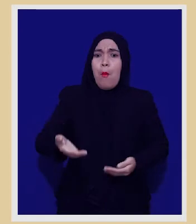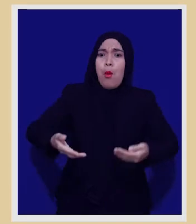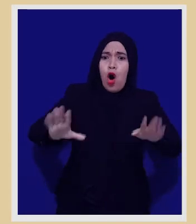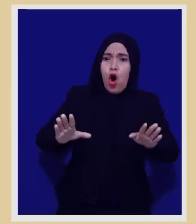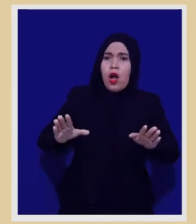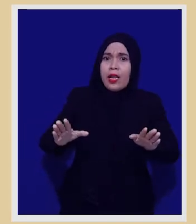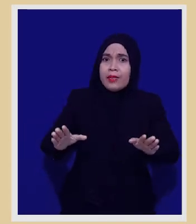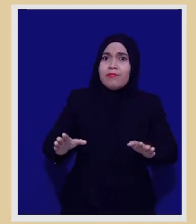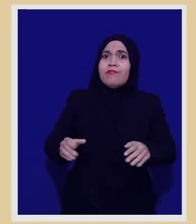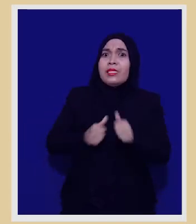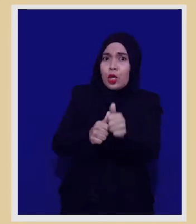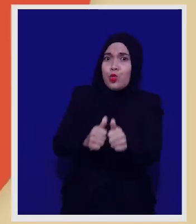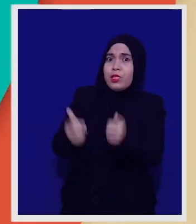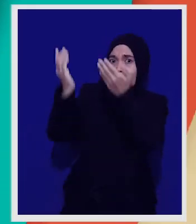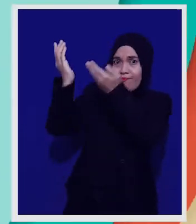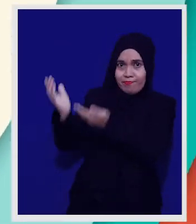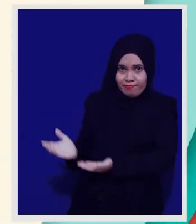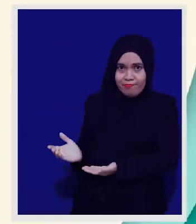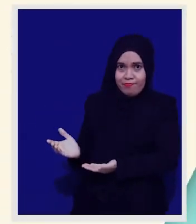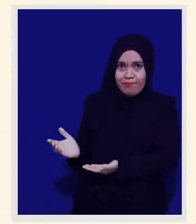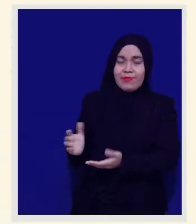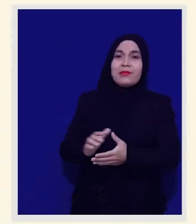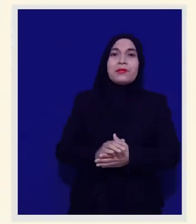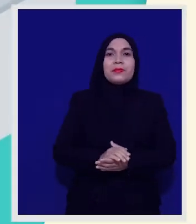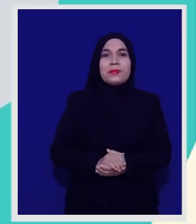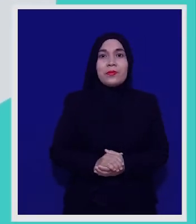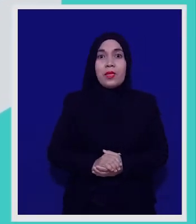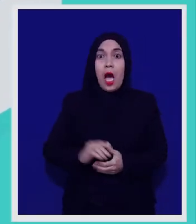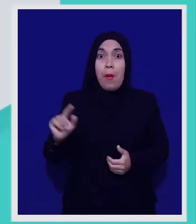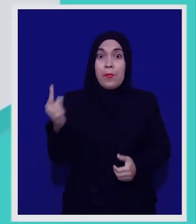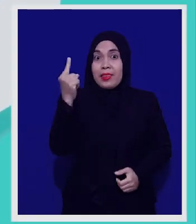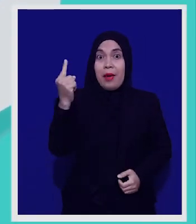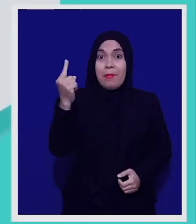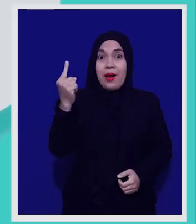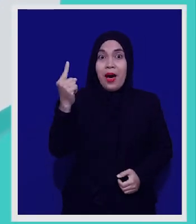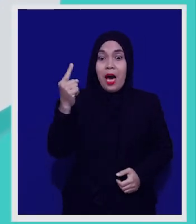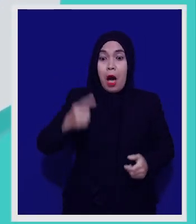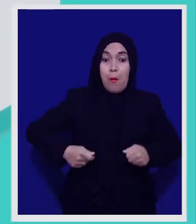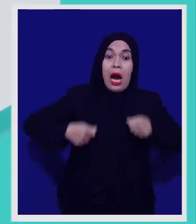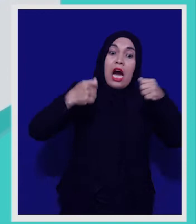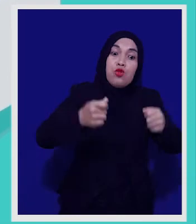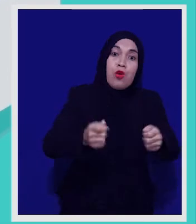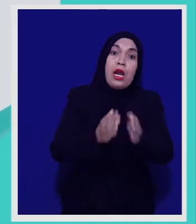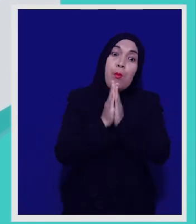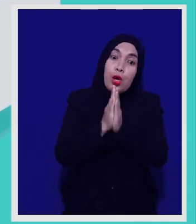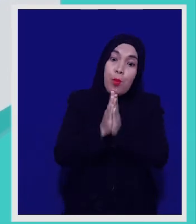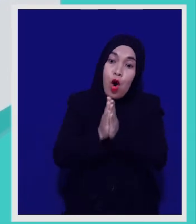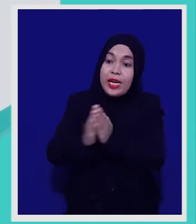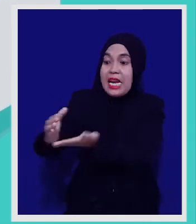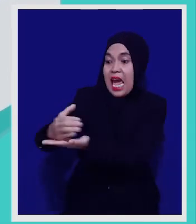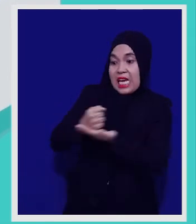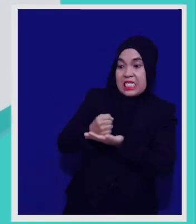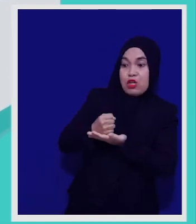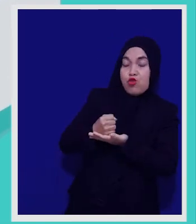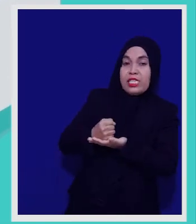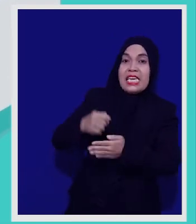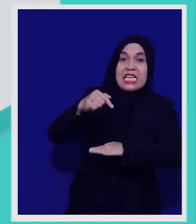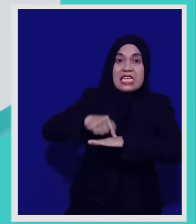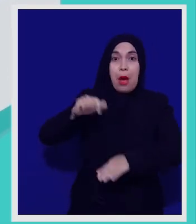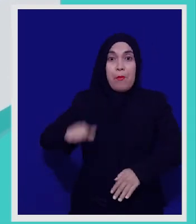berikut. Pertama, mengajukan permohonan eksekusi ke pengadilan agama atau mahkamah